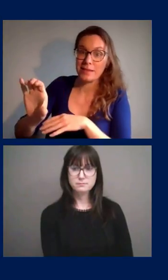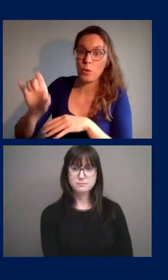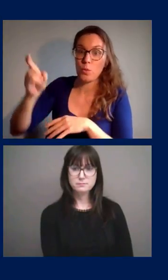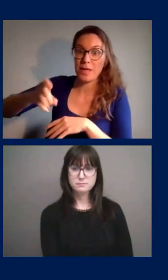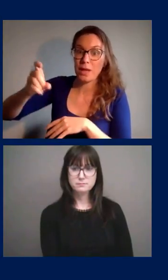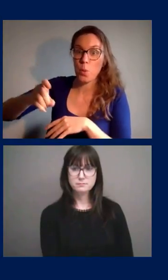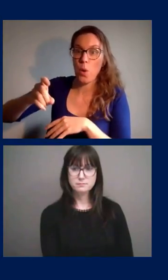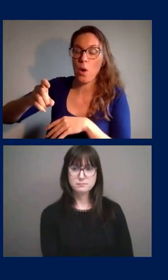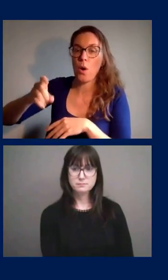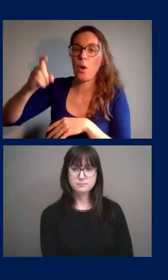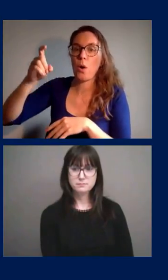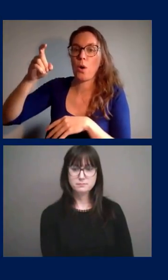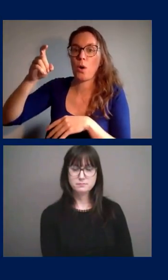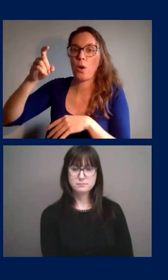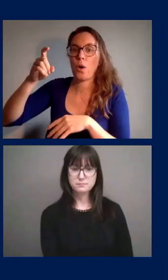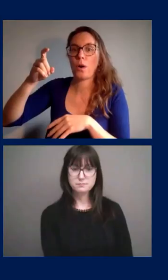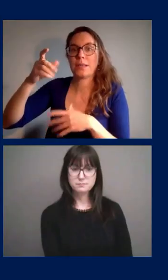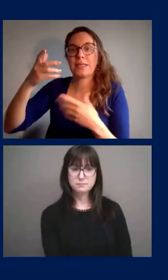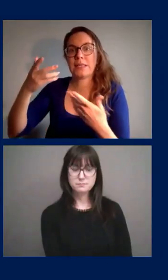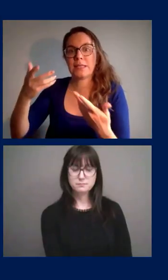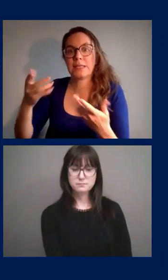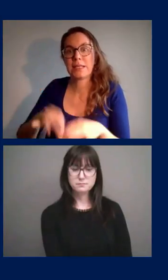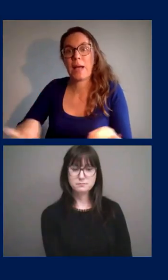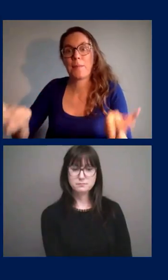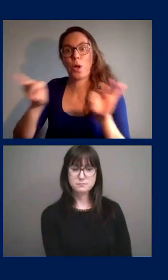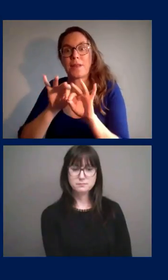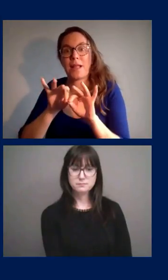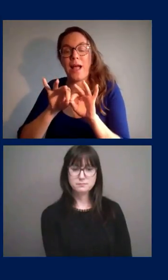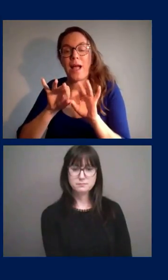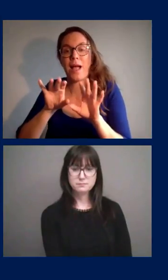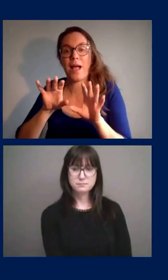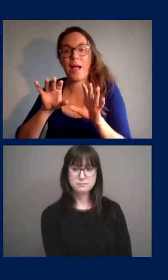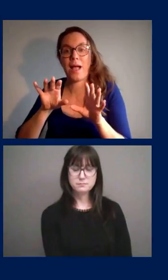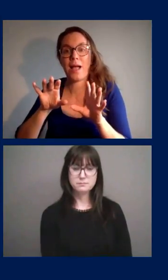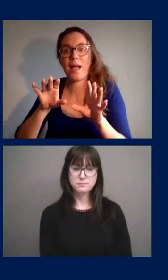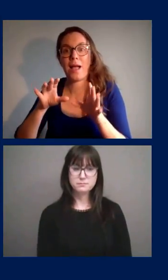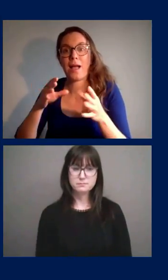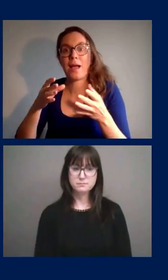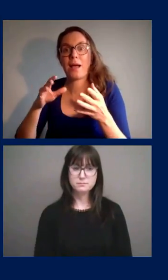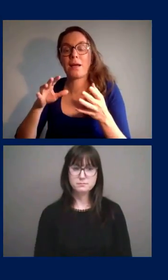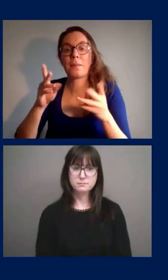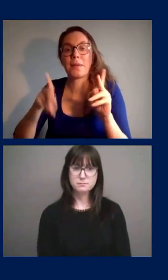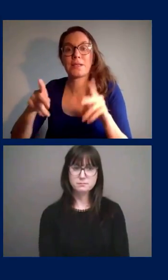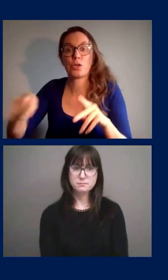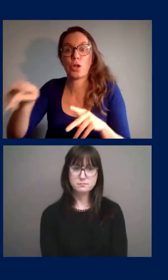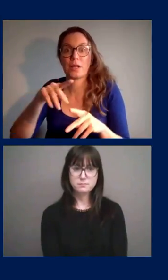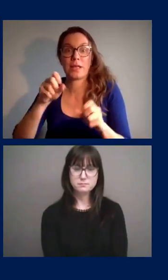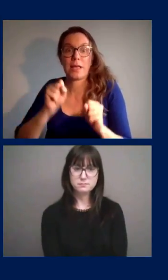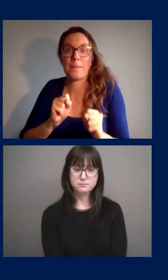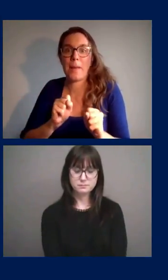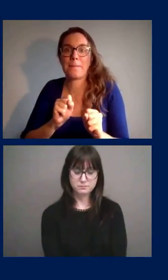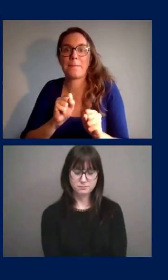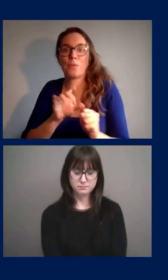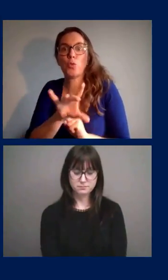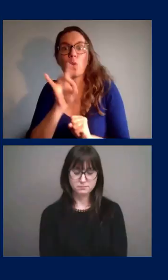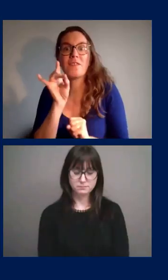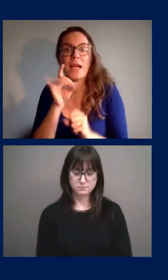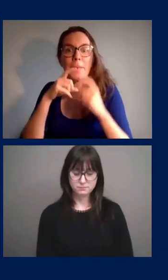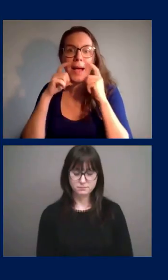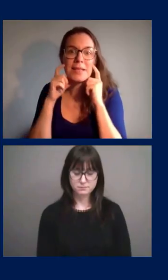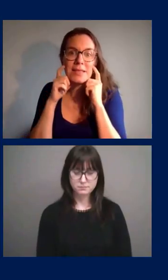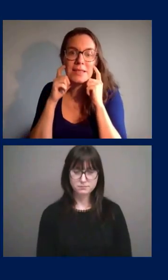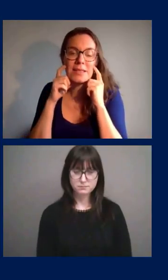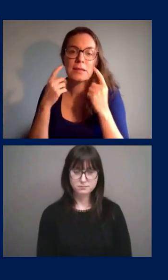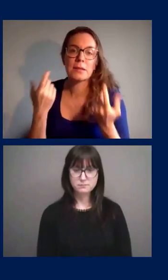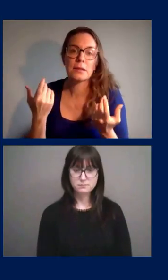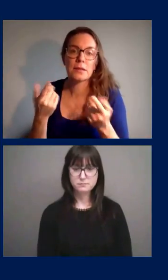les passagers aient accès aux masques c'est aussi important que la population comprend